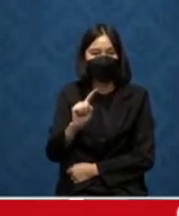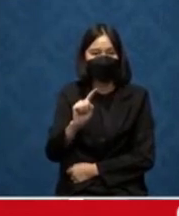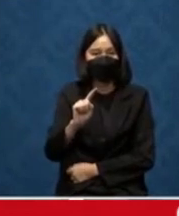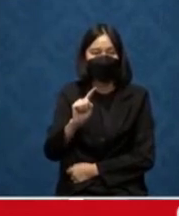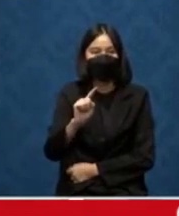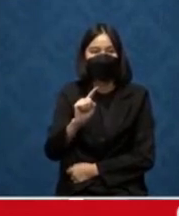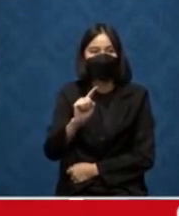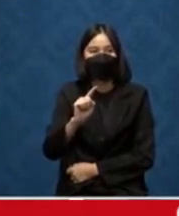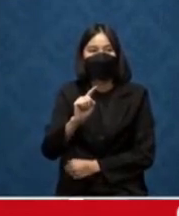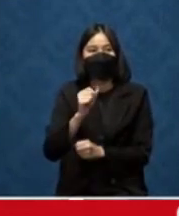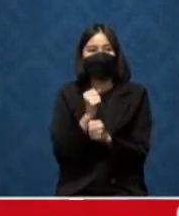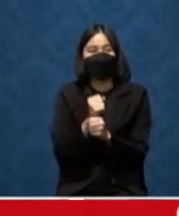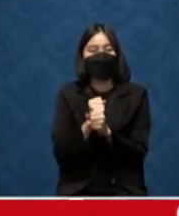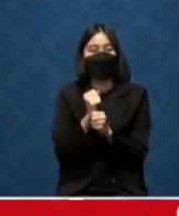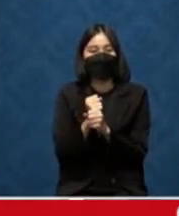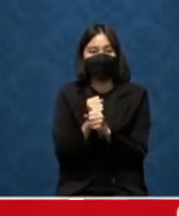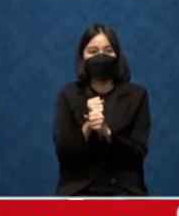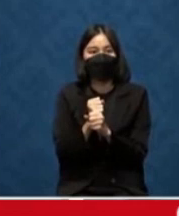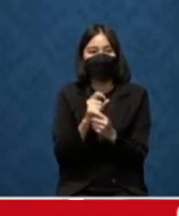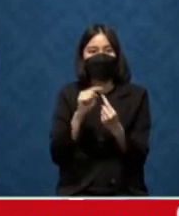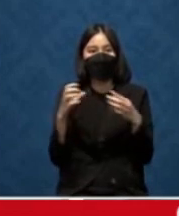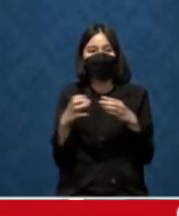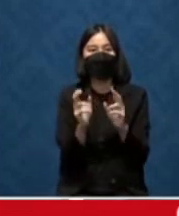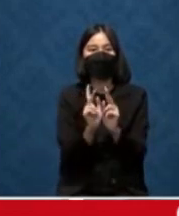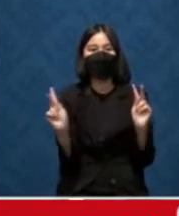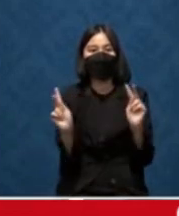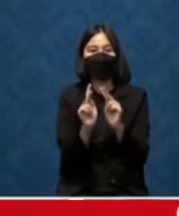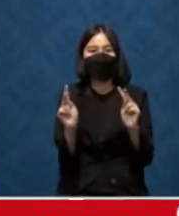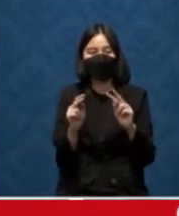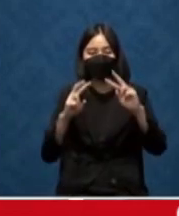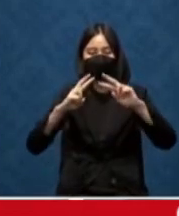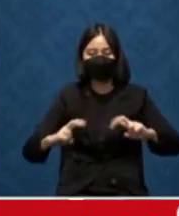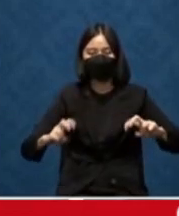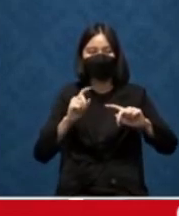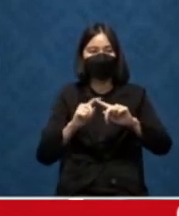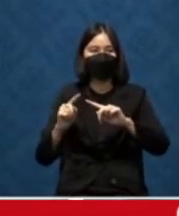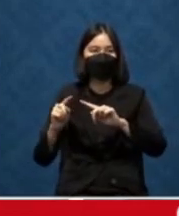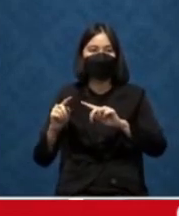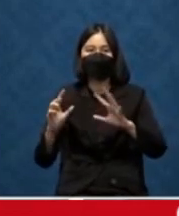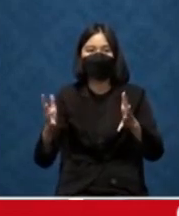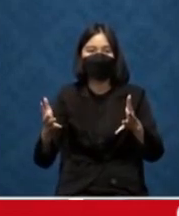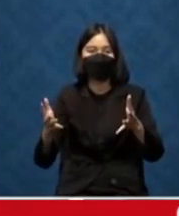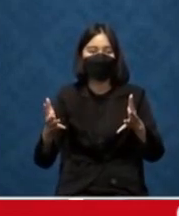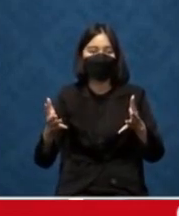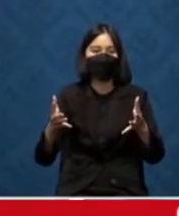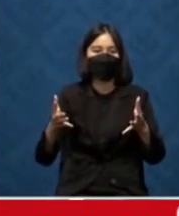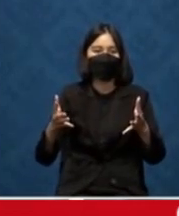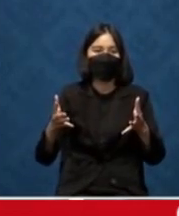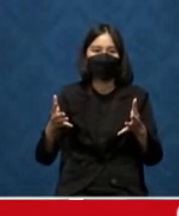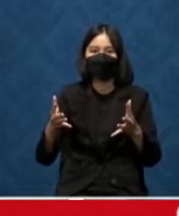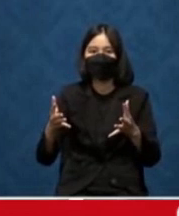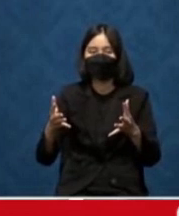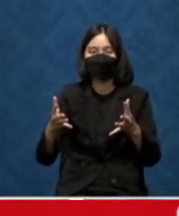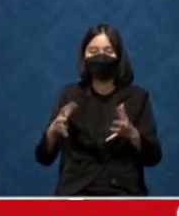การงานที่เราทำงานในกรรมฏิกANO งานวิจัยต่ แทบจะไม่มีเลยท่านประธาน เรายิบ